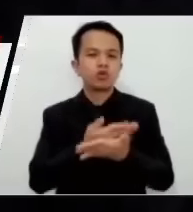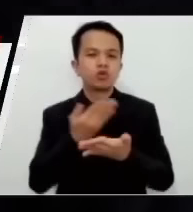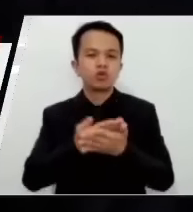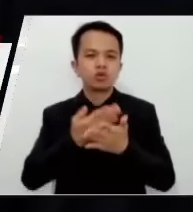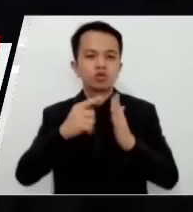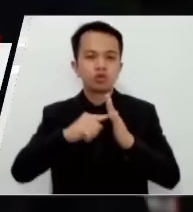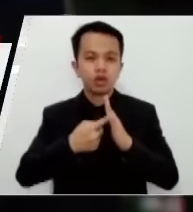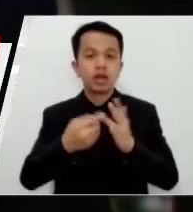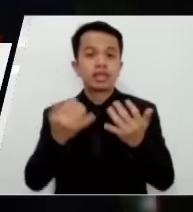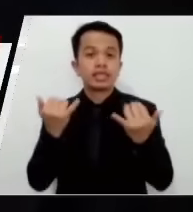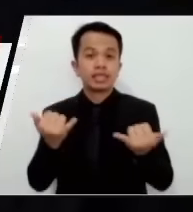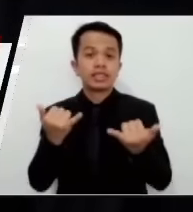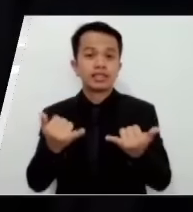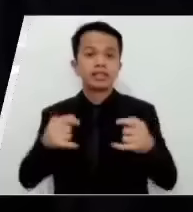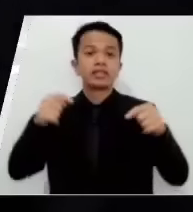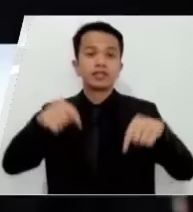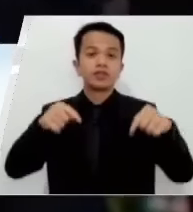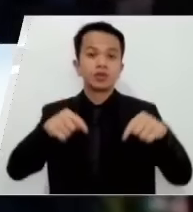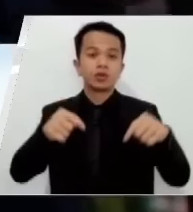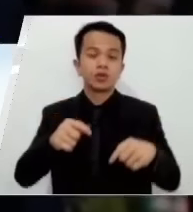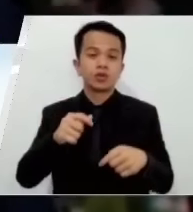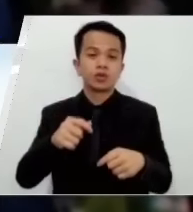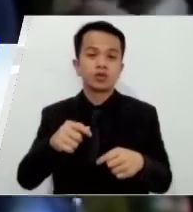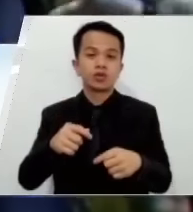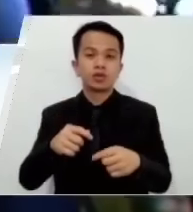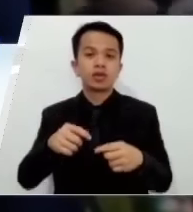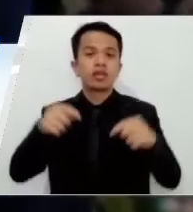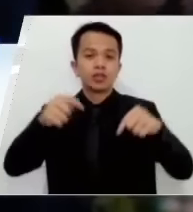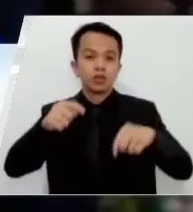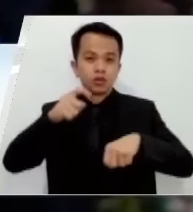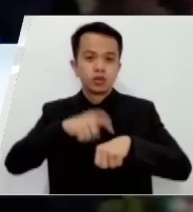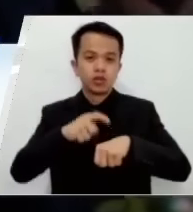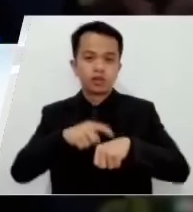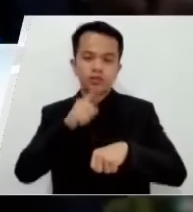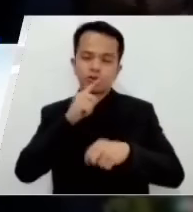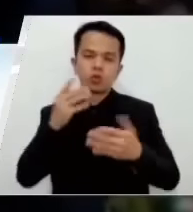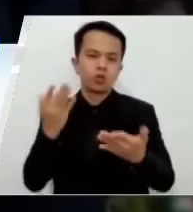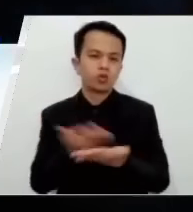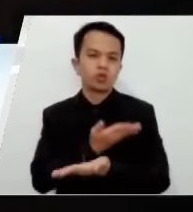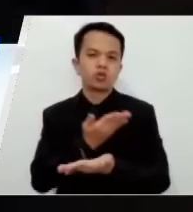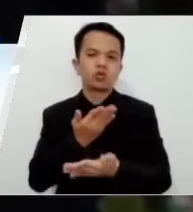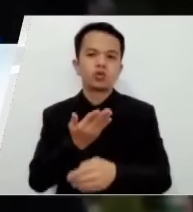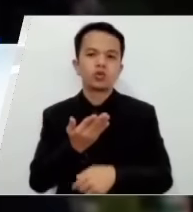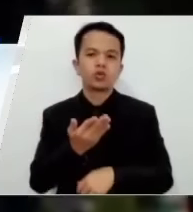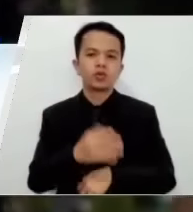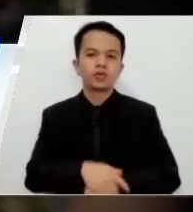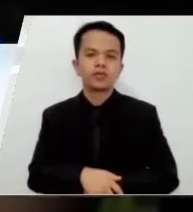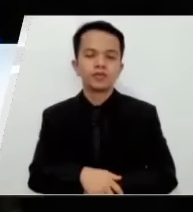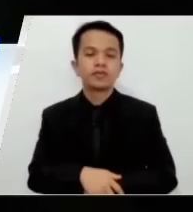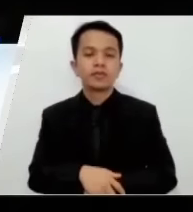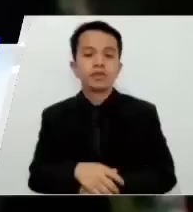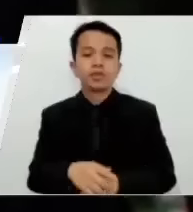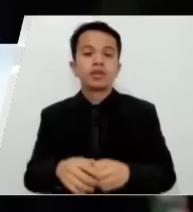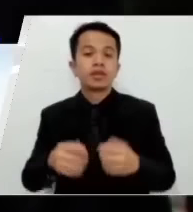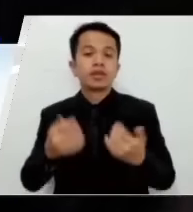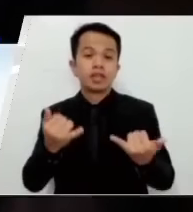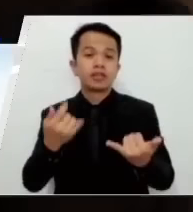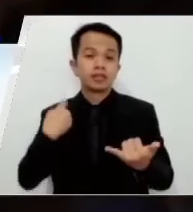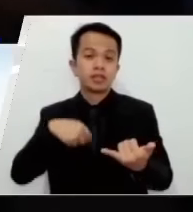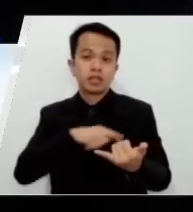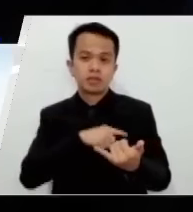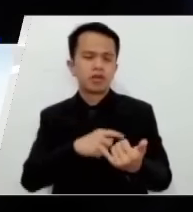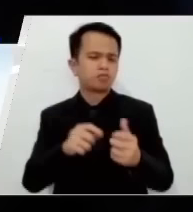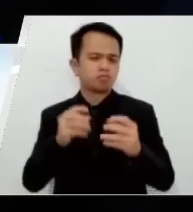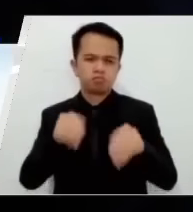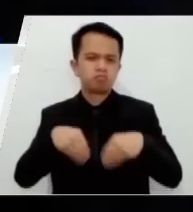now this alone not even this year This Moment is a new chapter so for us We'll be able to bring something new